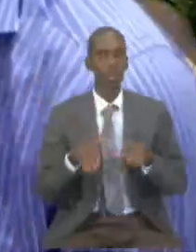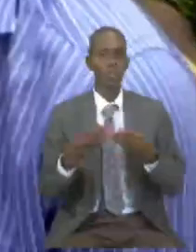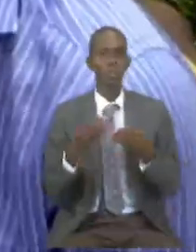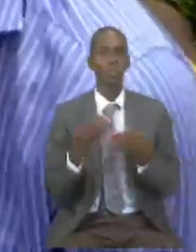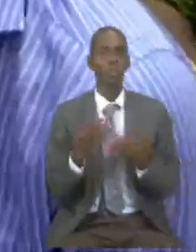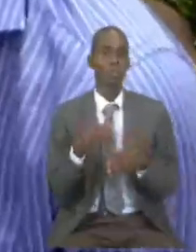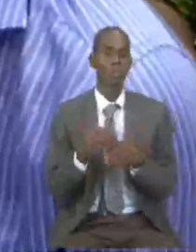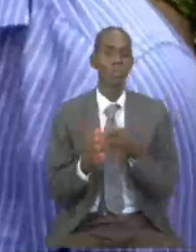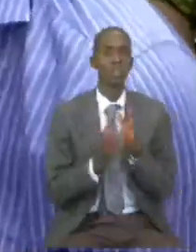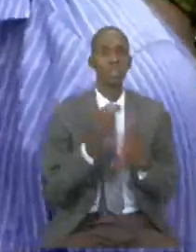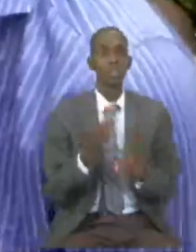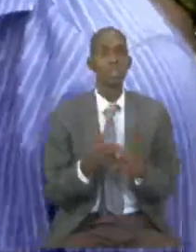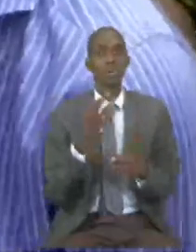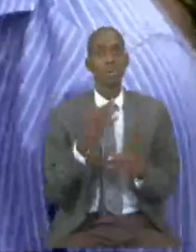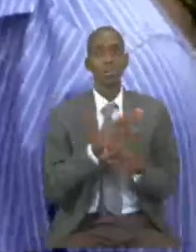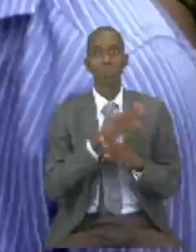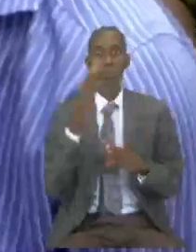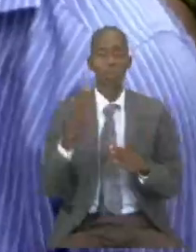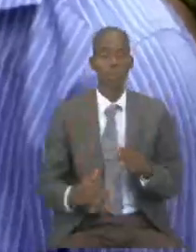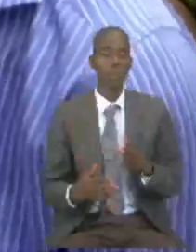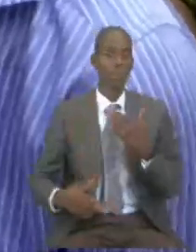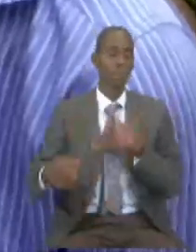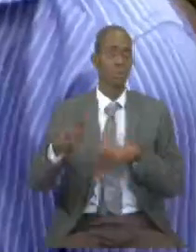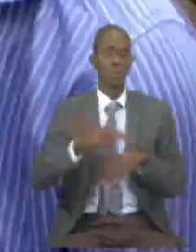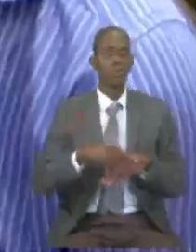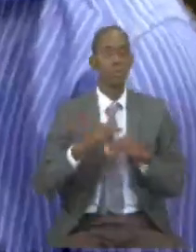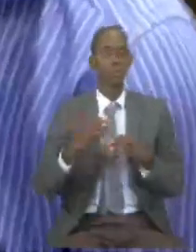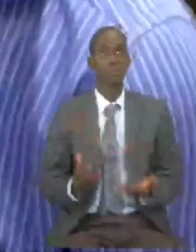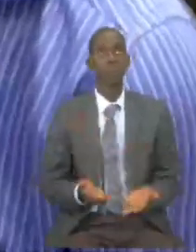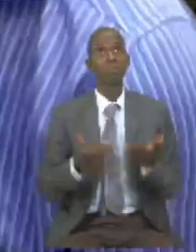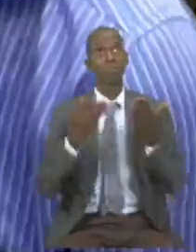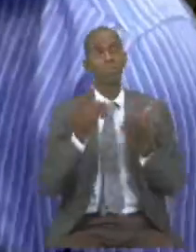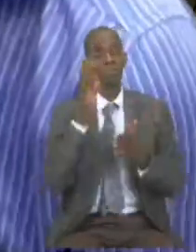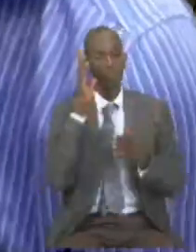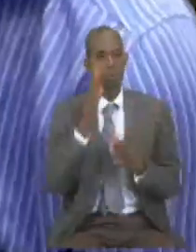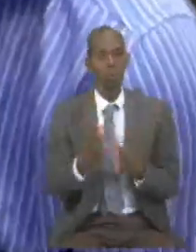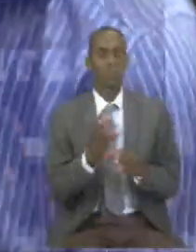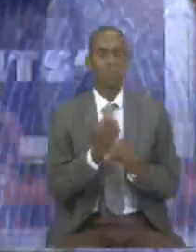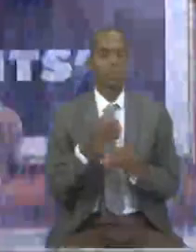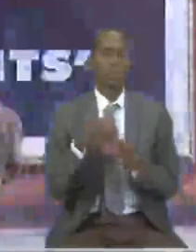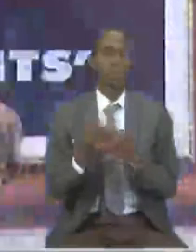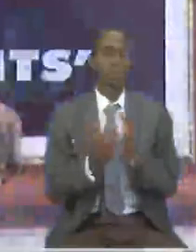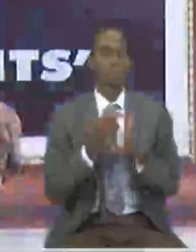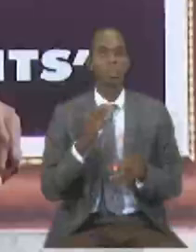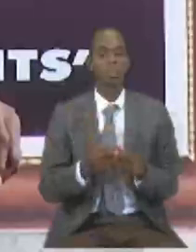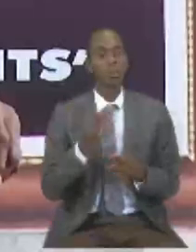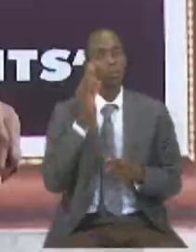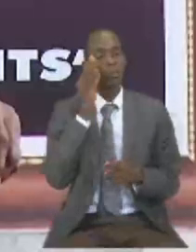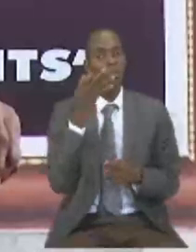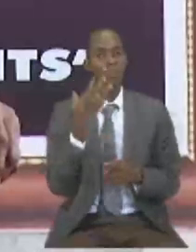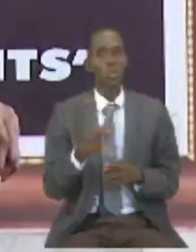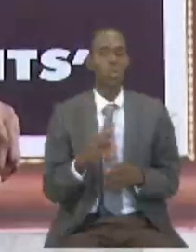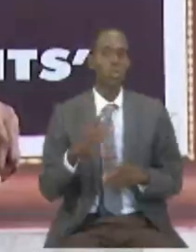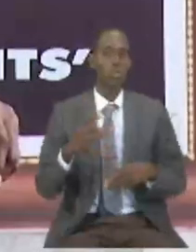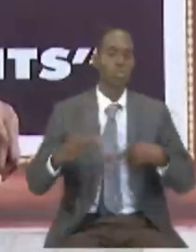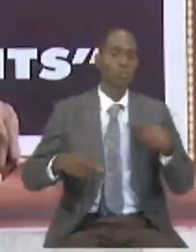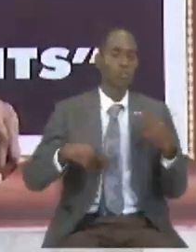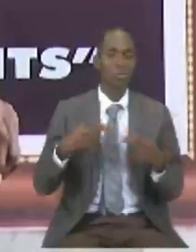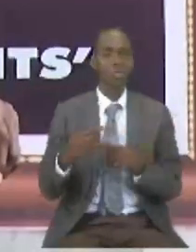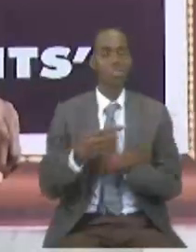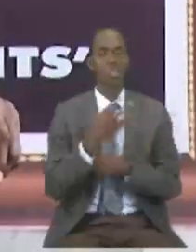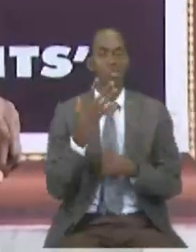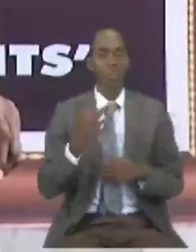de Jésus-Christ pour la restauration totale, pour la réconciliation. Vous allez emporter au nom de Jésus-Christ le fruit de réveil.